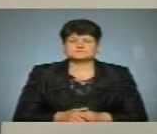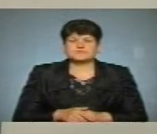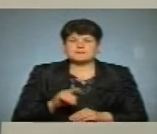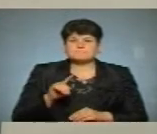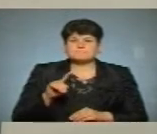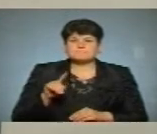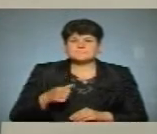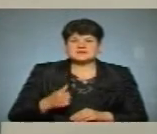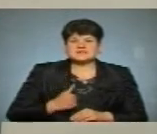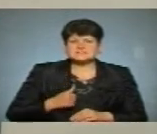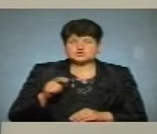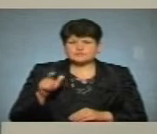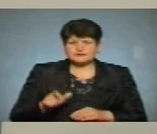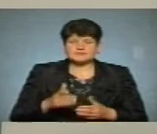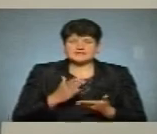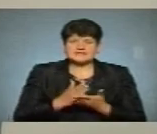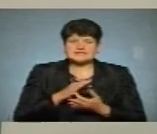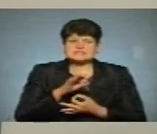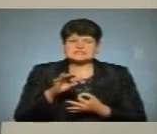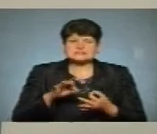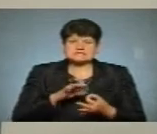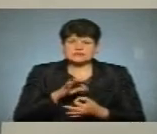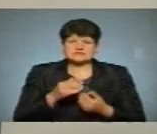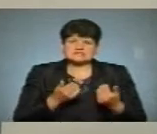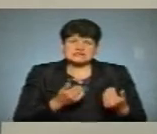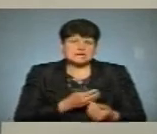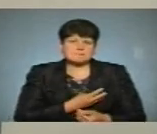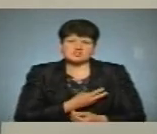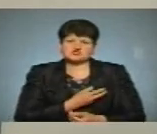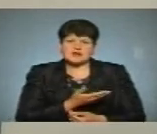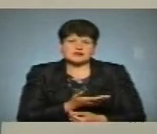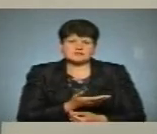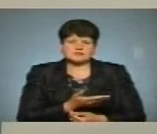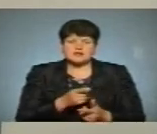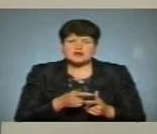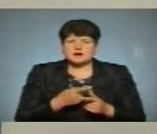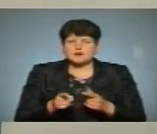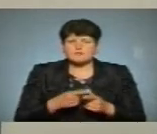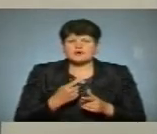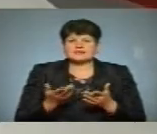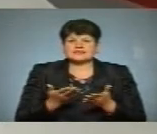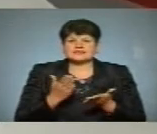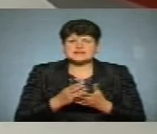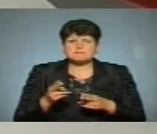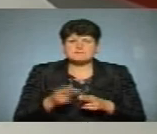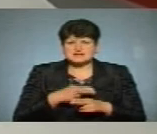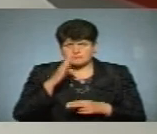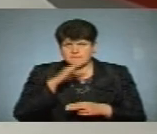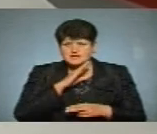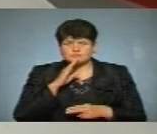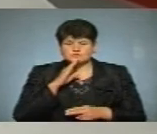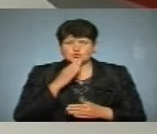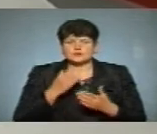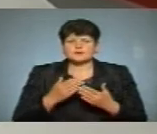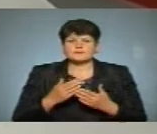Призовникам, які є сиротами за їх бажанням або які позбавлені батьківського піклування. Маємо телефонний